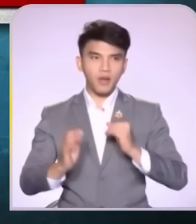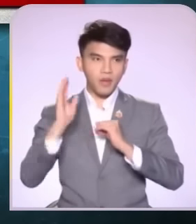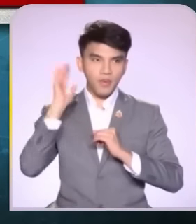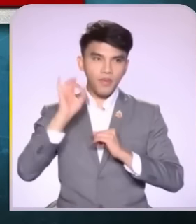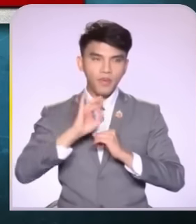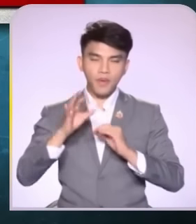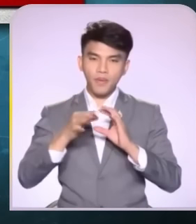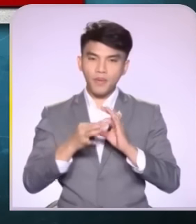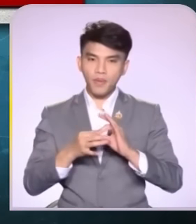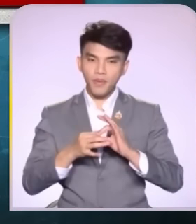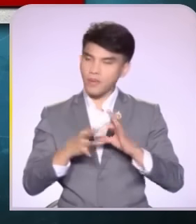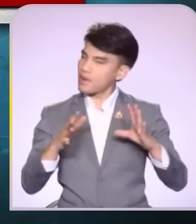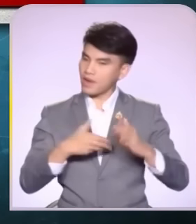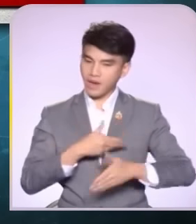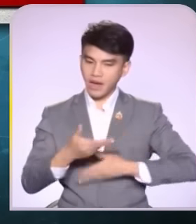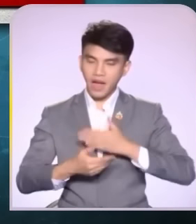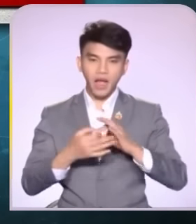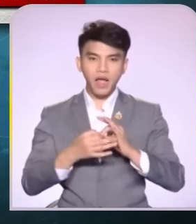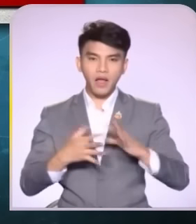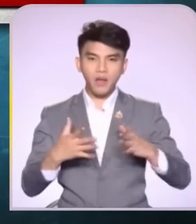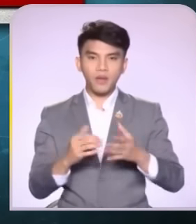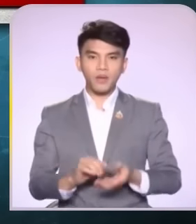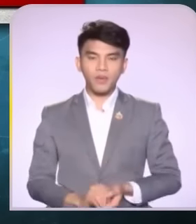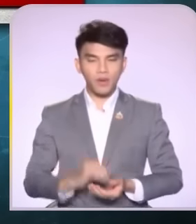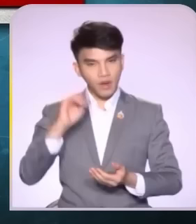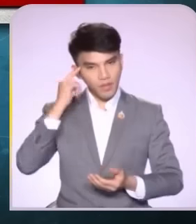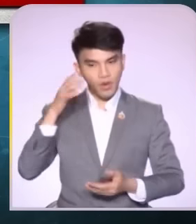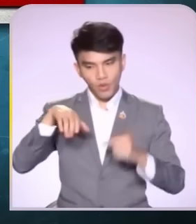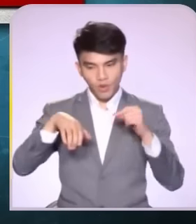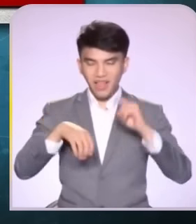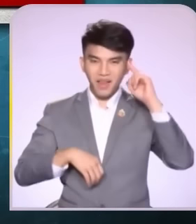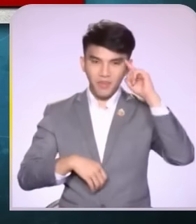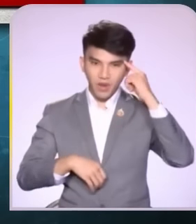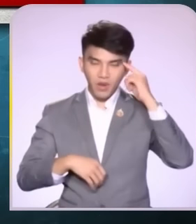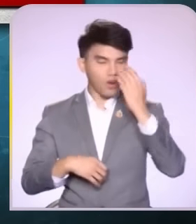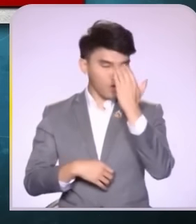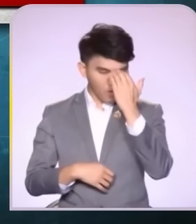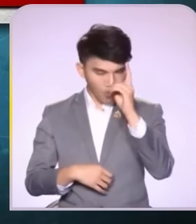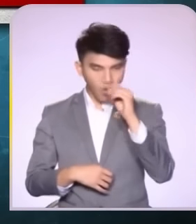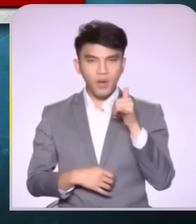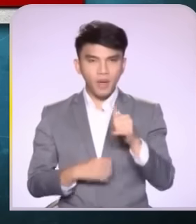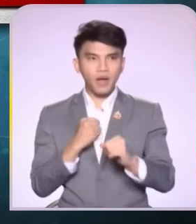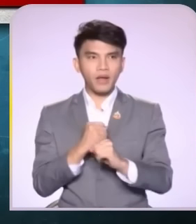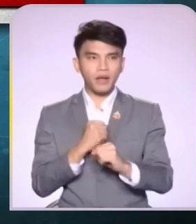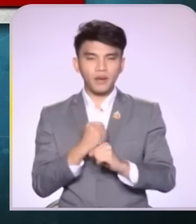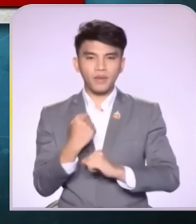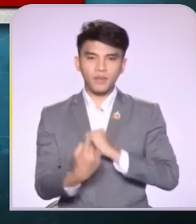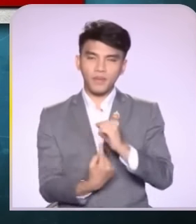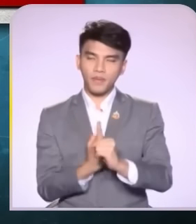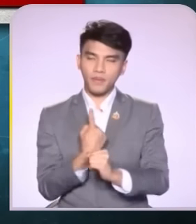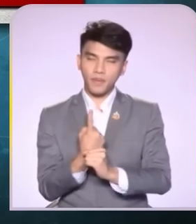อร์ไม่เกี่ยวข้องกับการขายและก็ไม่รู้เรื่องของบริษัทเท่าไหร่นักเพราะเพิ่งเข้ามาได้ประมาณสัก1ปีเท่